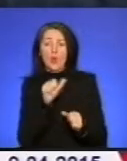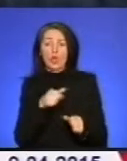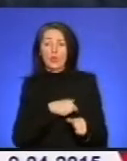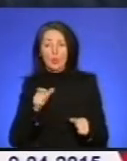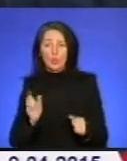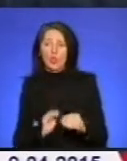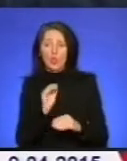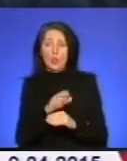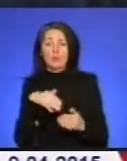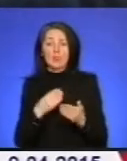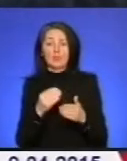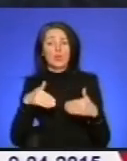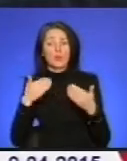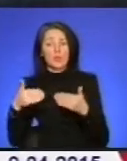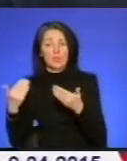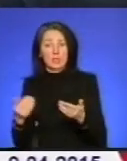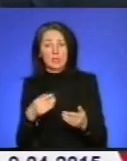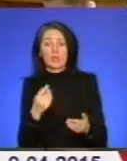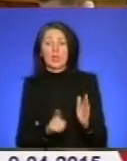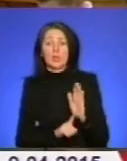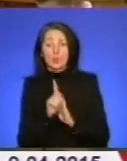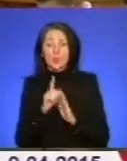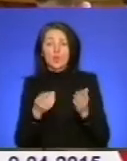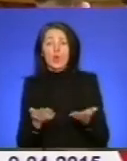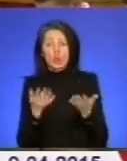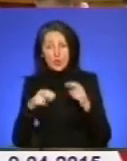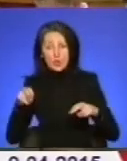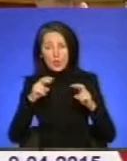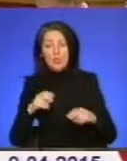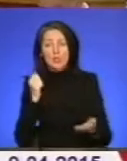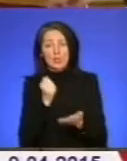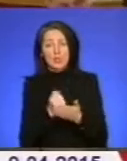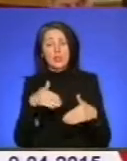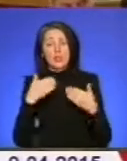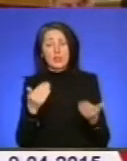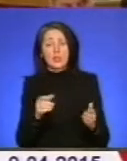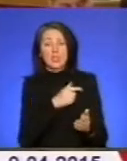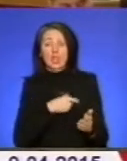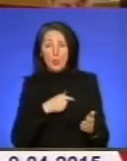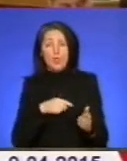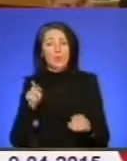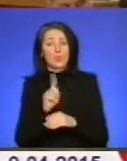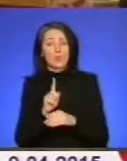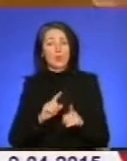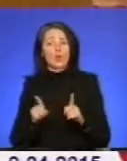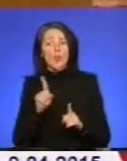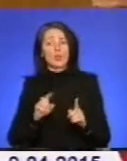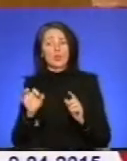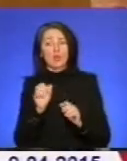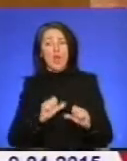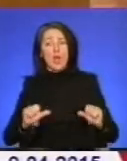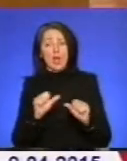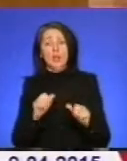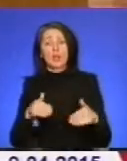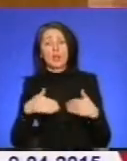пропозицій. Першим народні обранці розглянули і затвердили звернення депутатів Тернопільської обласної ради до прем'єр-міністра України щодо